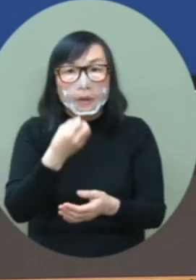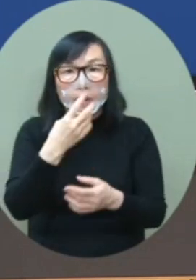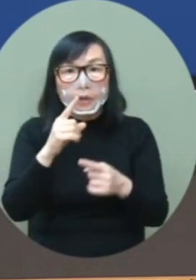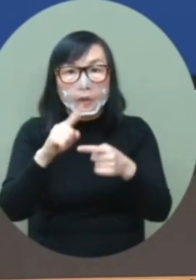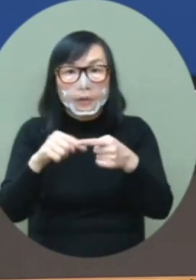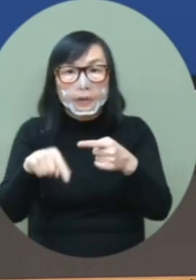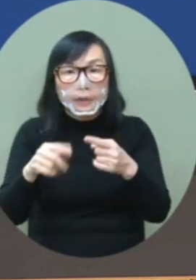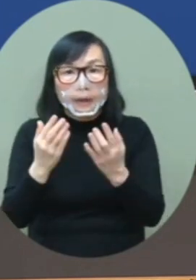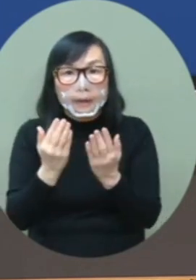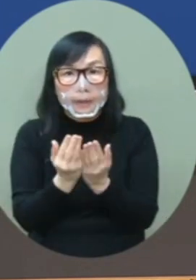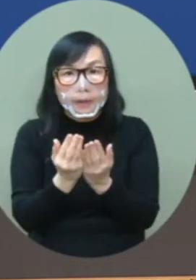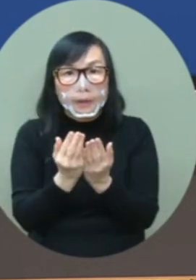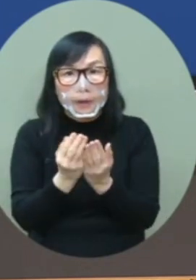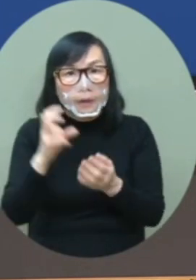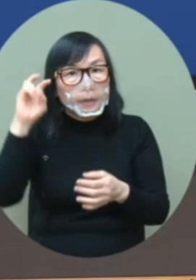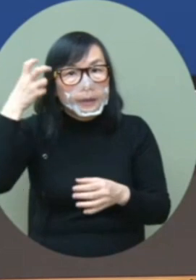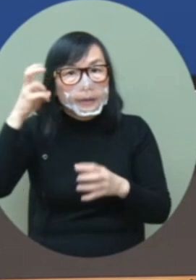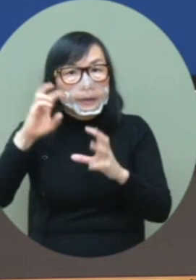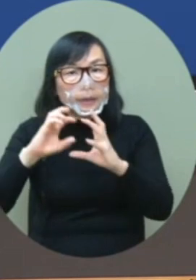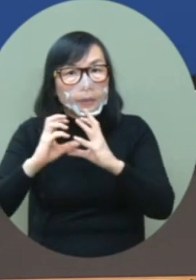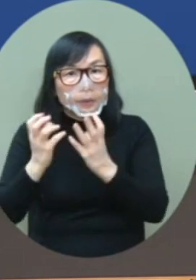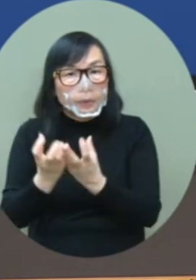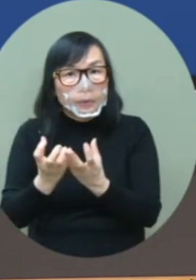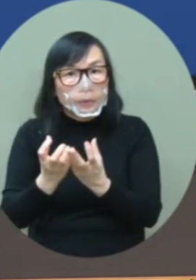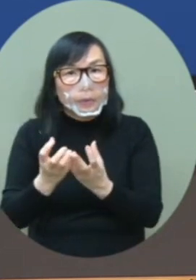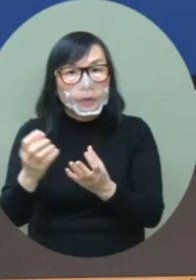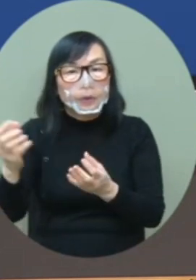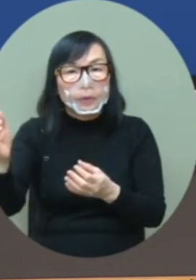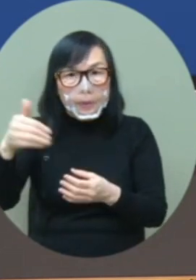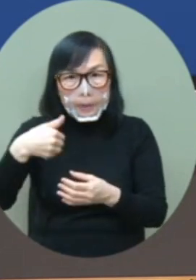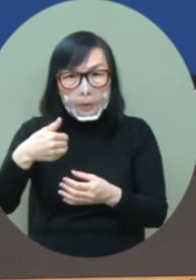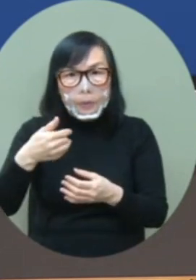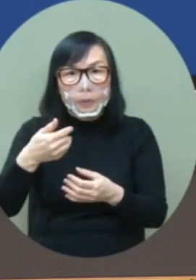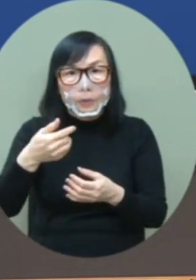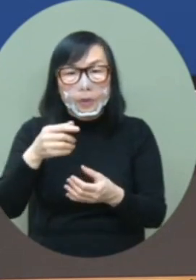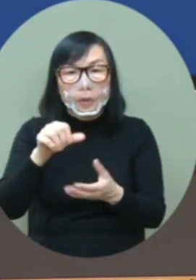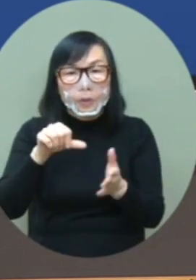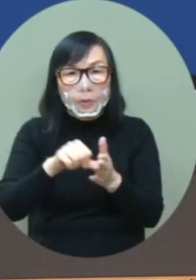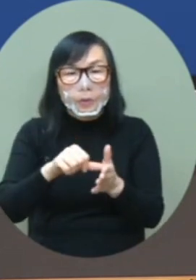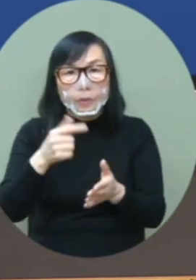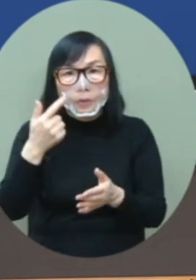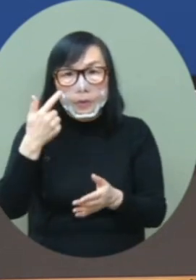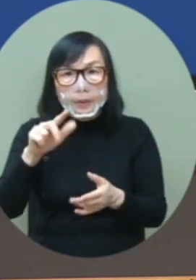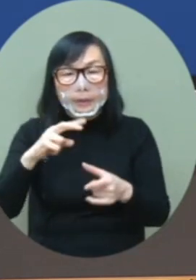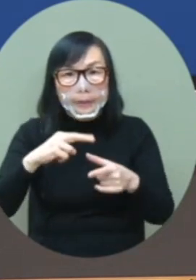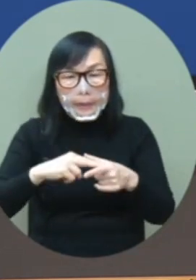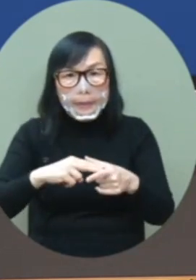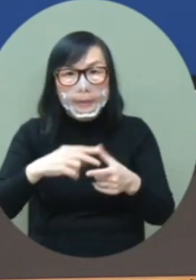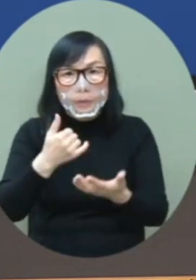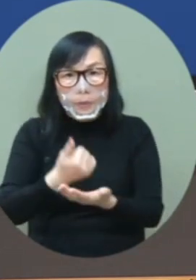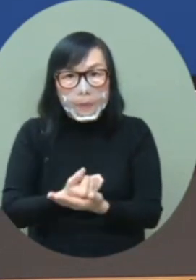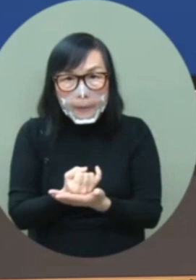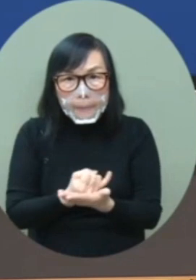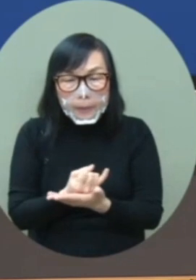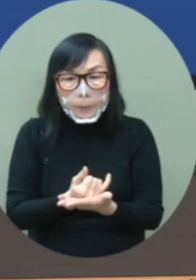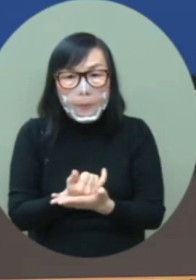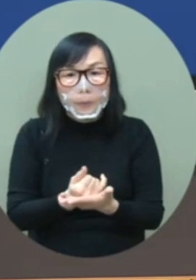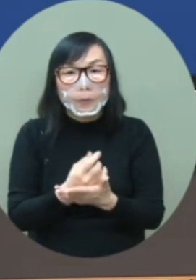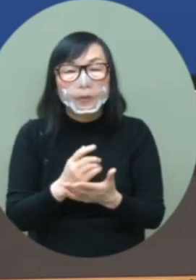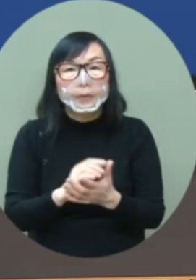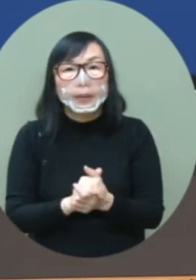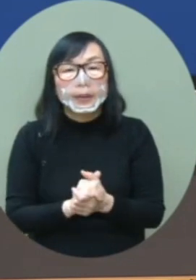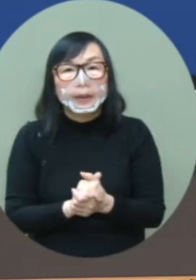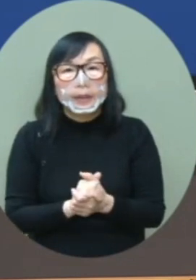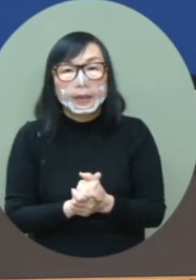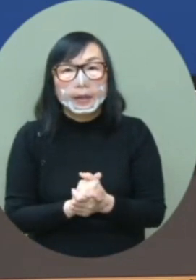的研究團隊咧就嚟同我做了一個最新的介紹和評估。